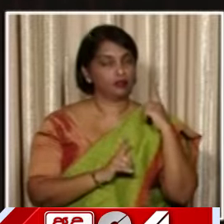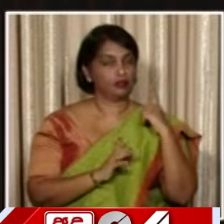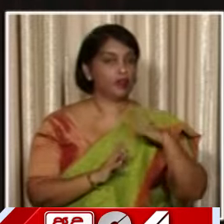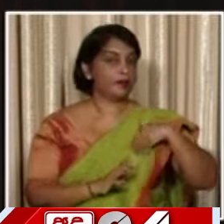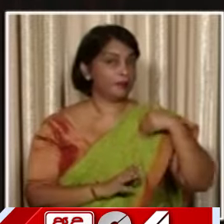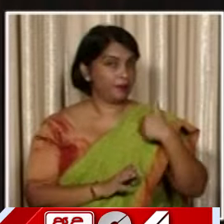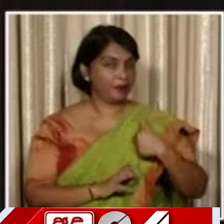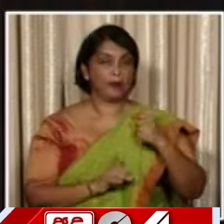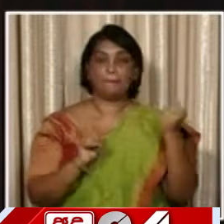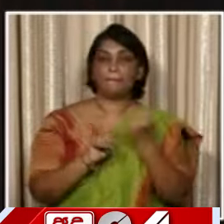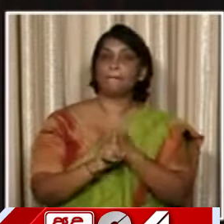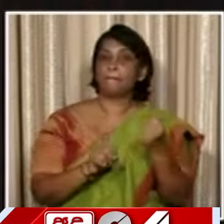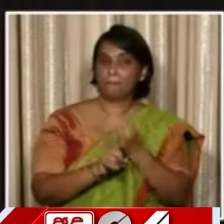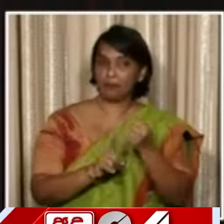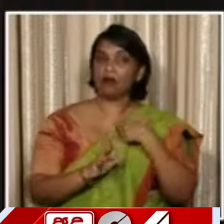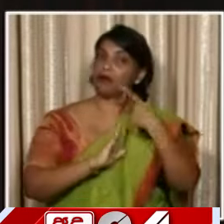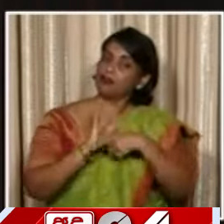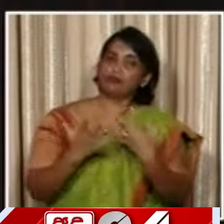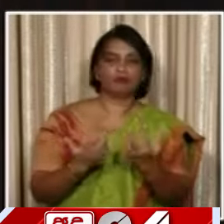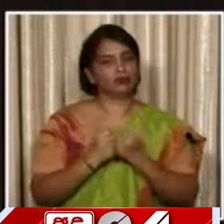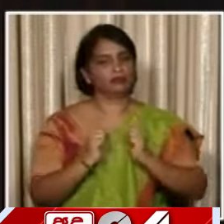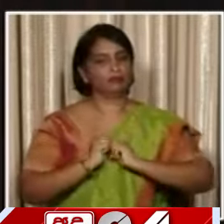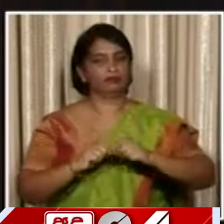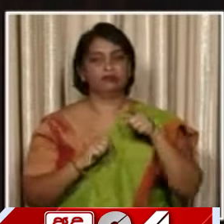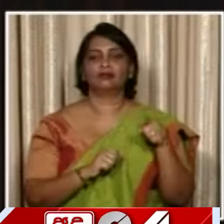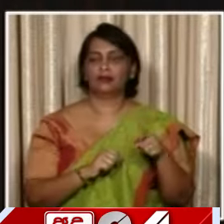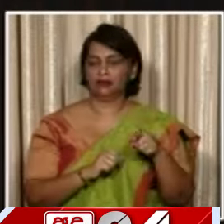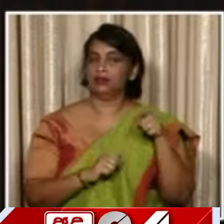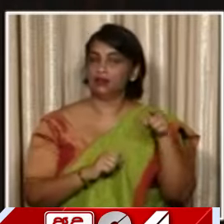ප්‍රධානියෙන් බලපෑම් කරා අපි රට බාරගෙන කරගෙන යන්නම්